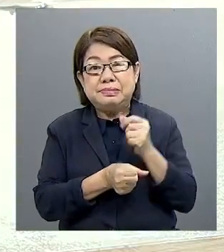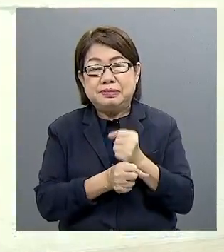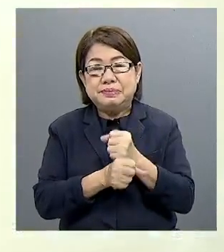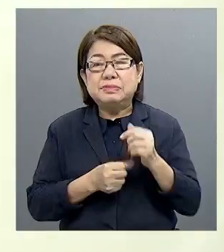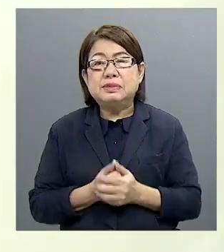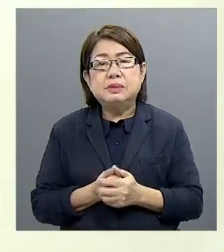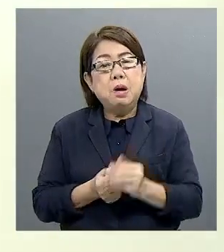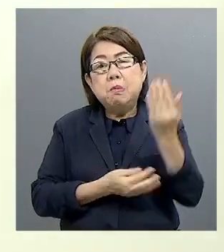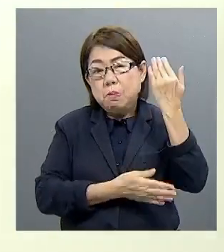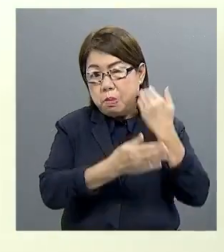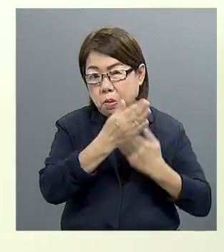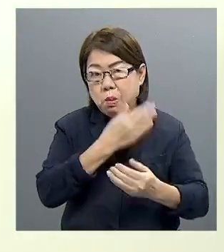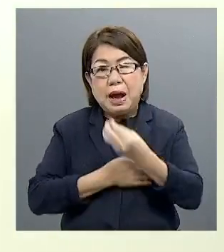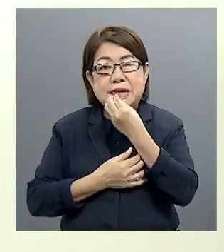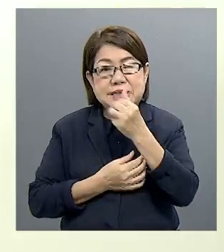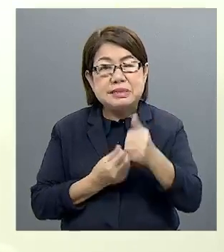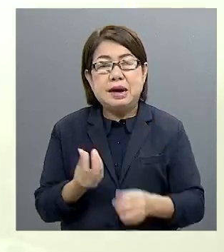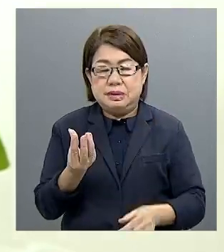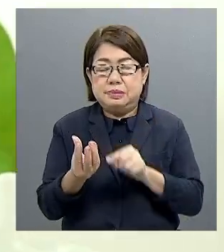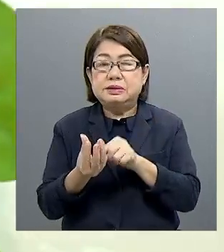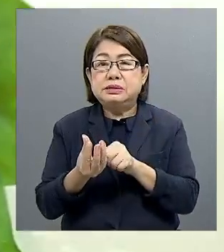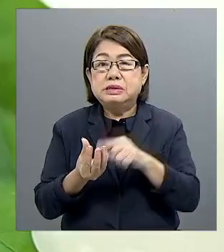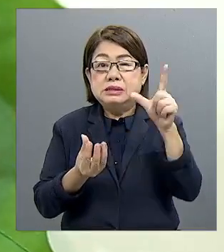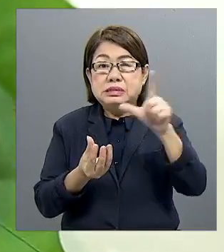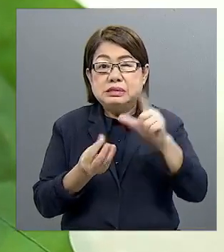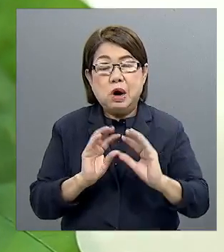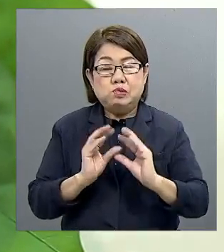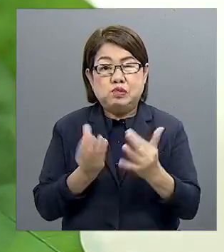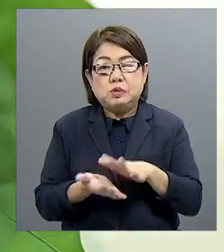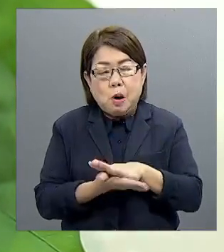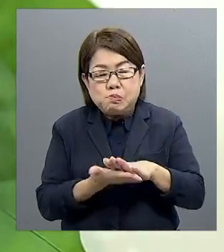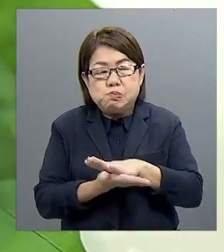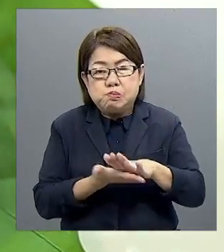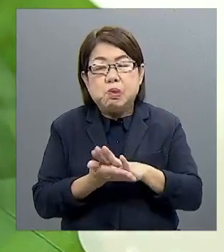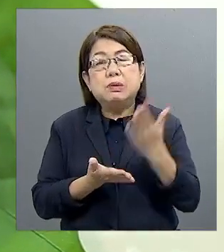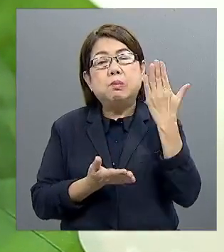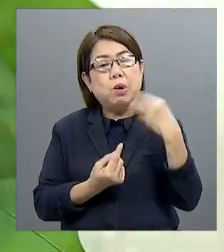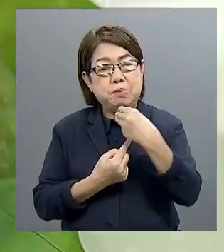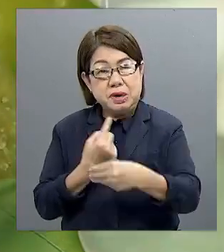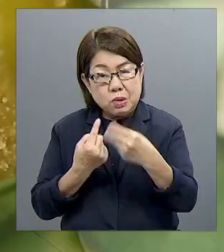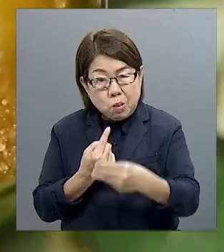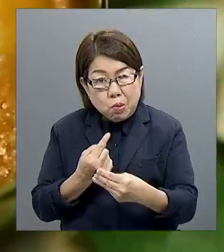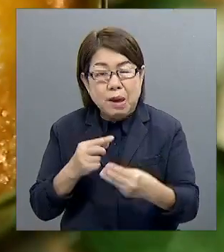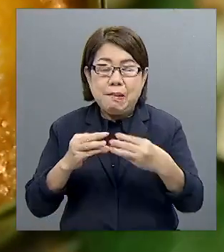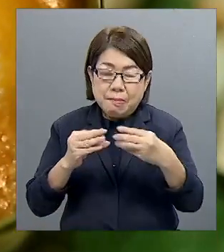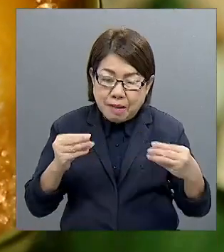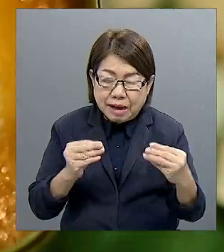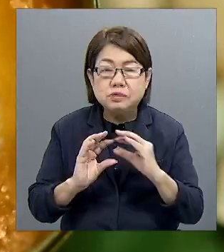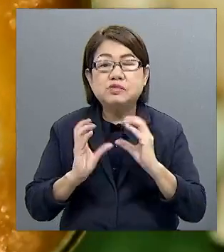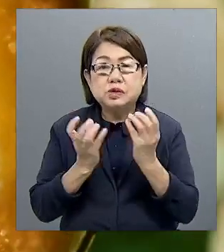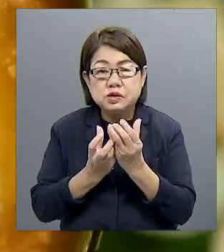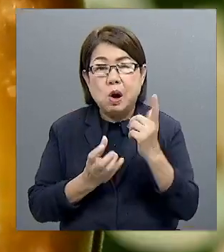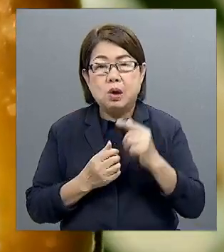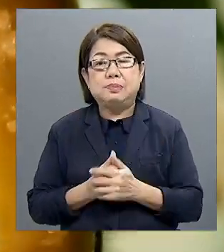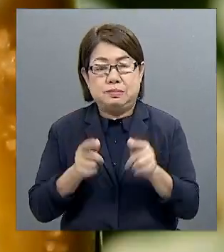เลยเป็นของว่างไทยๆขนมฟักทองครับขนมไทยแต่ก่อนจะมีขนมกล้วยขนมมันขนมฟักทองเนี่ยคือสแน็คของคนไทยสมัย